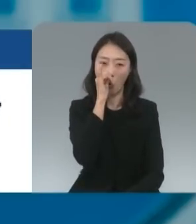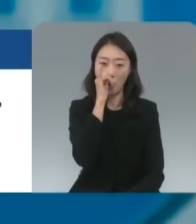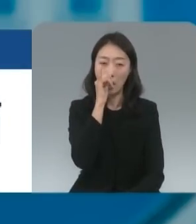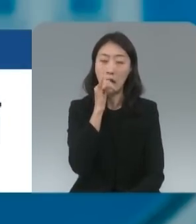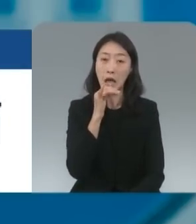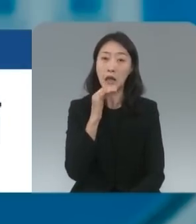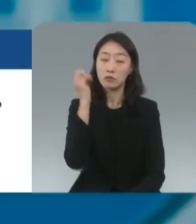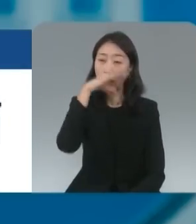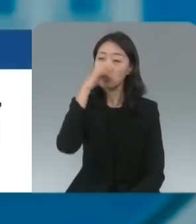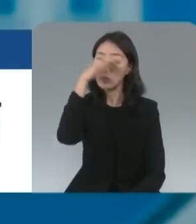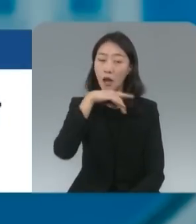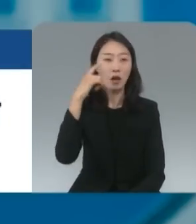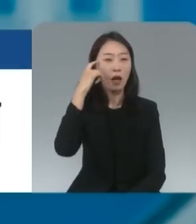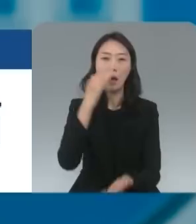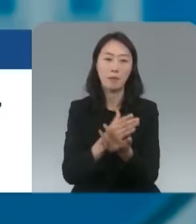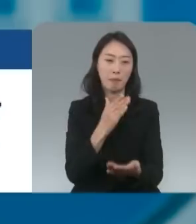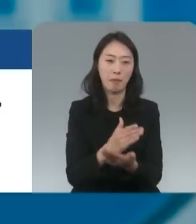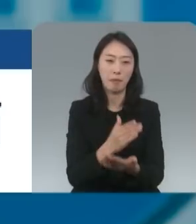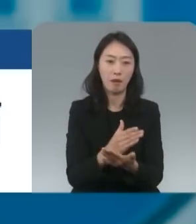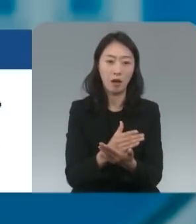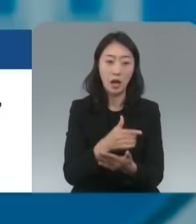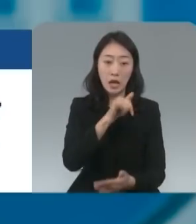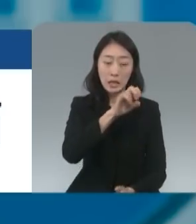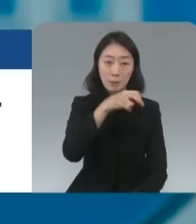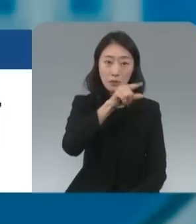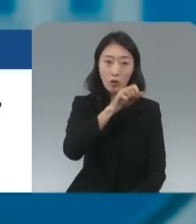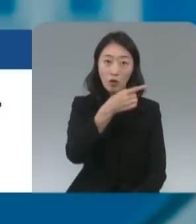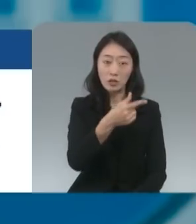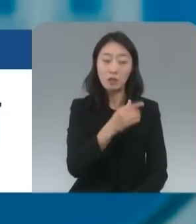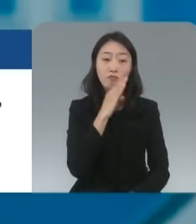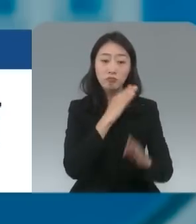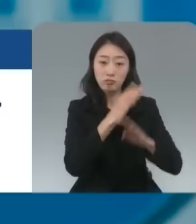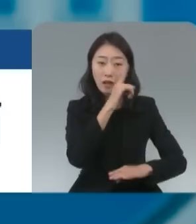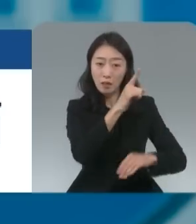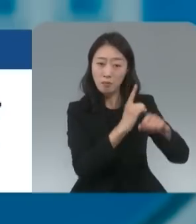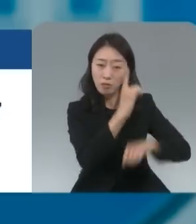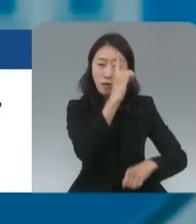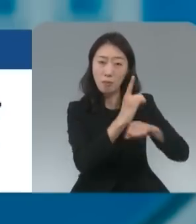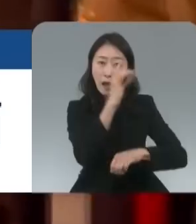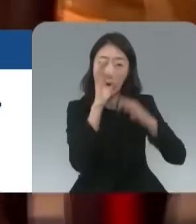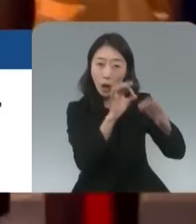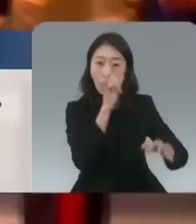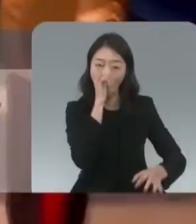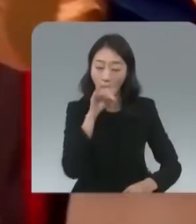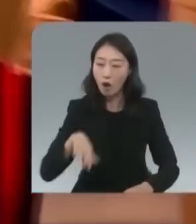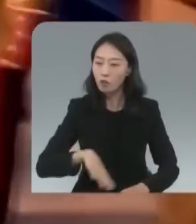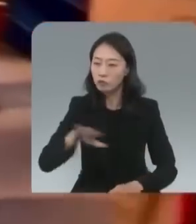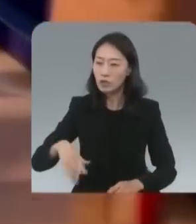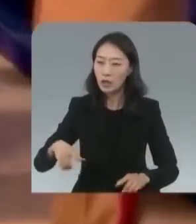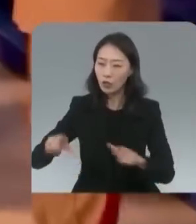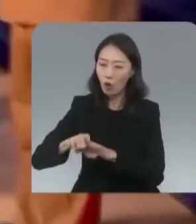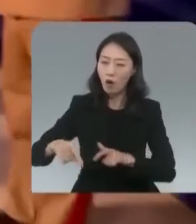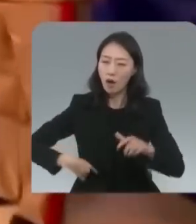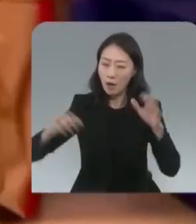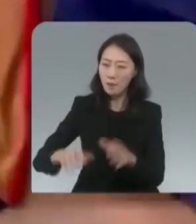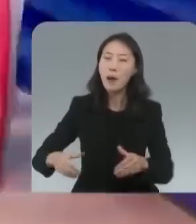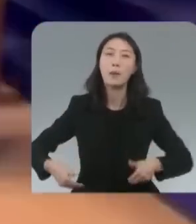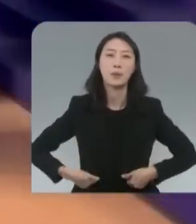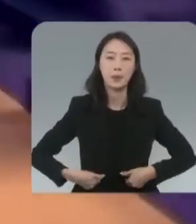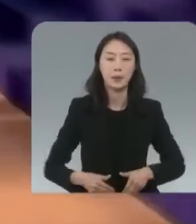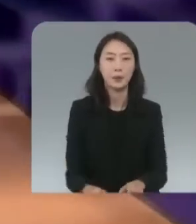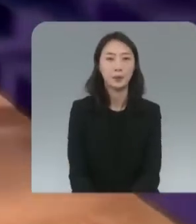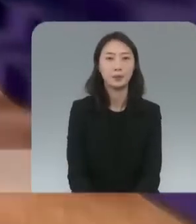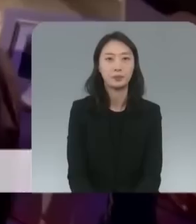to improve it, and we're going to continue to do that as he continues to conduct these provocations. 미 백악관은 여기에